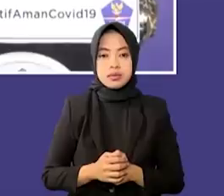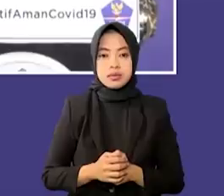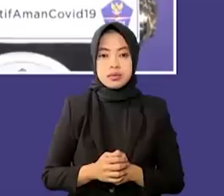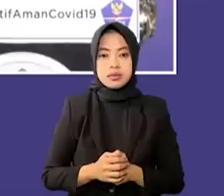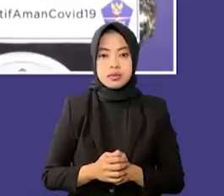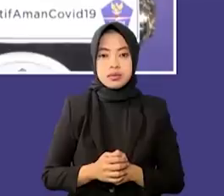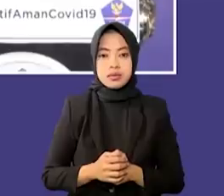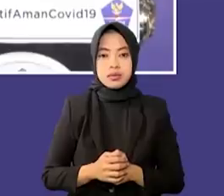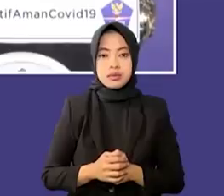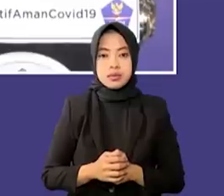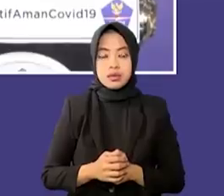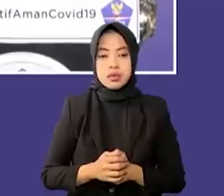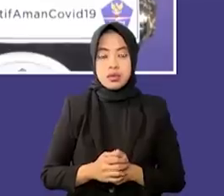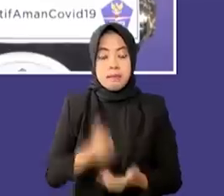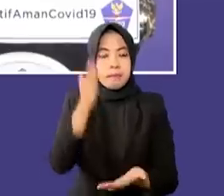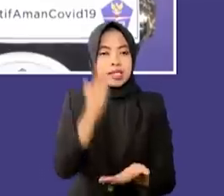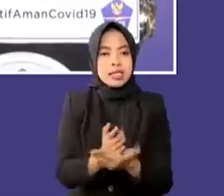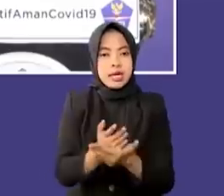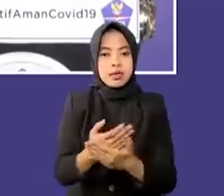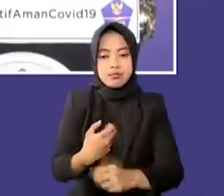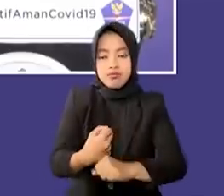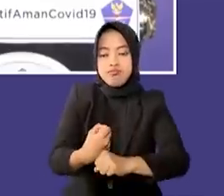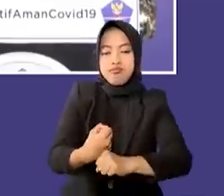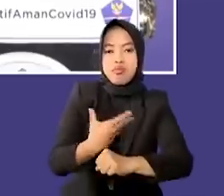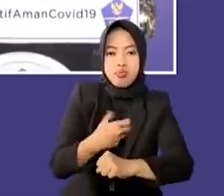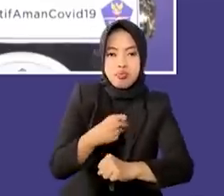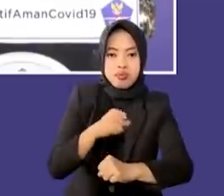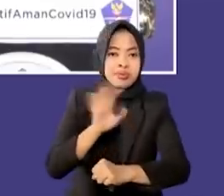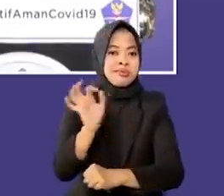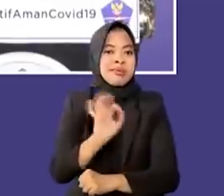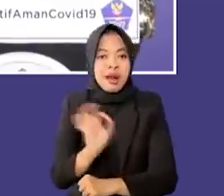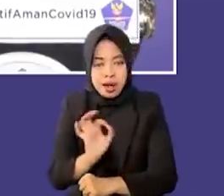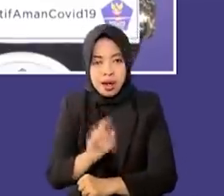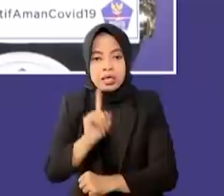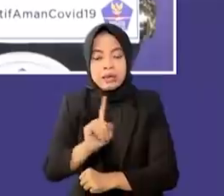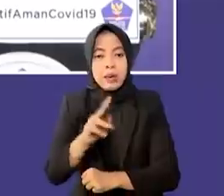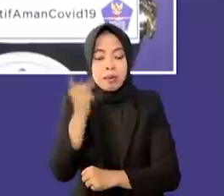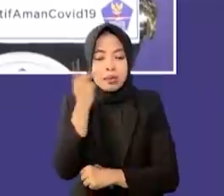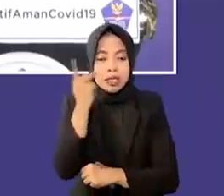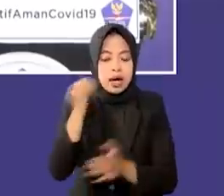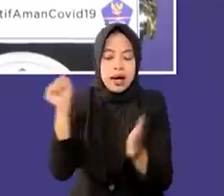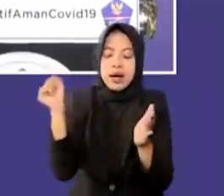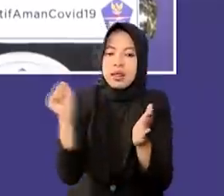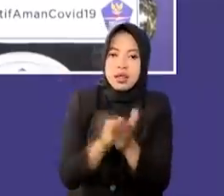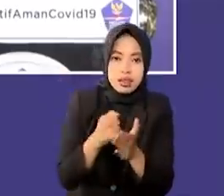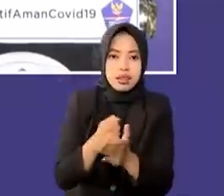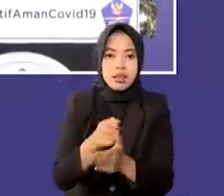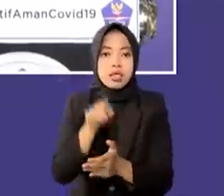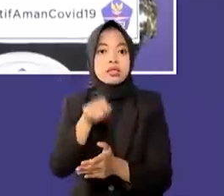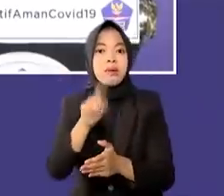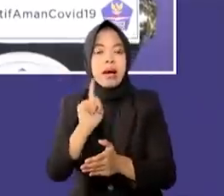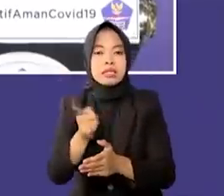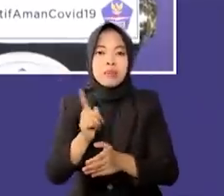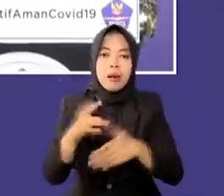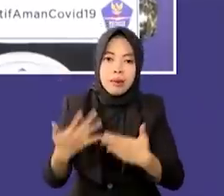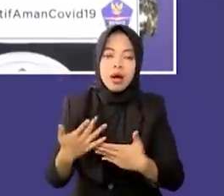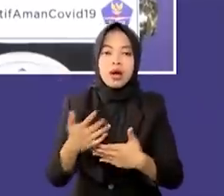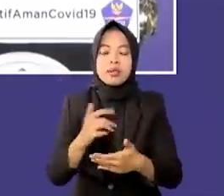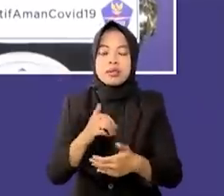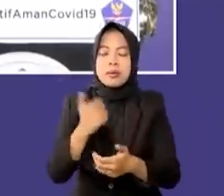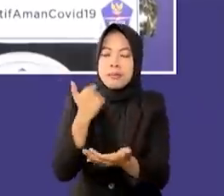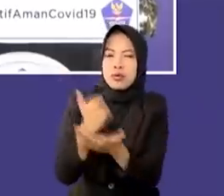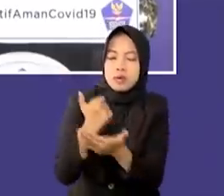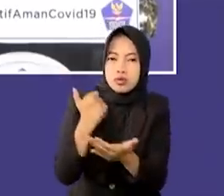akan terjadi penularan keluar Kompleks karena kita menjaga dengan ketat agar betul-betul